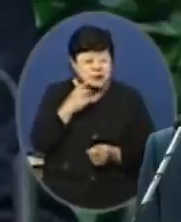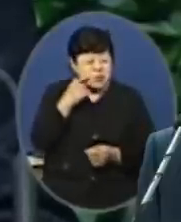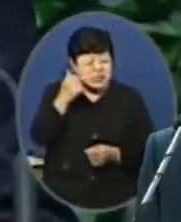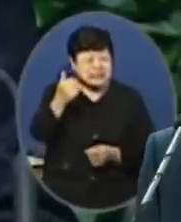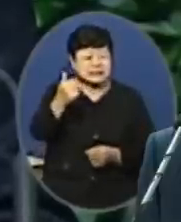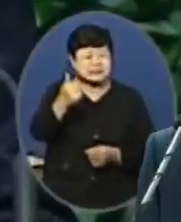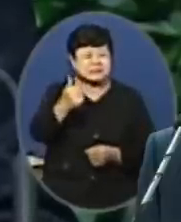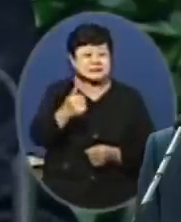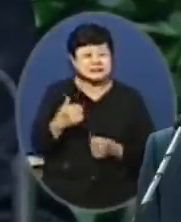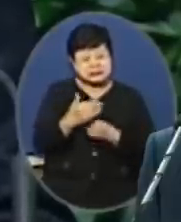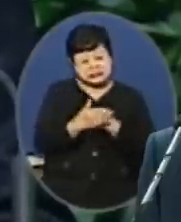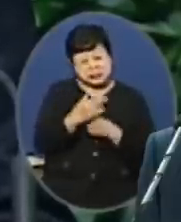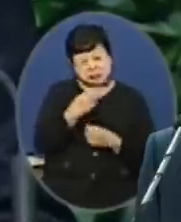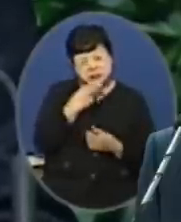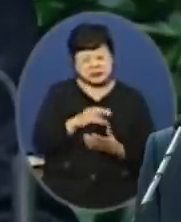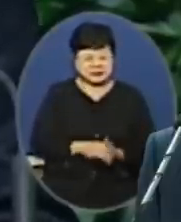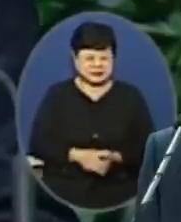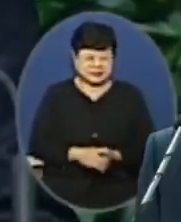사람은 별 은혜가 안 돼요.